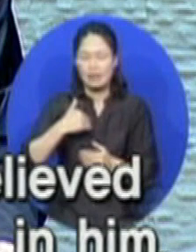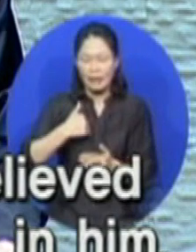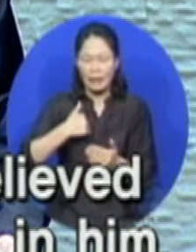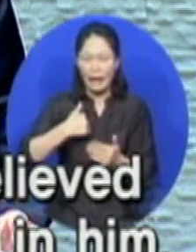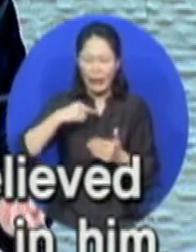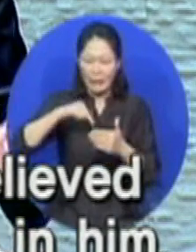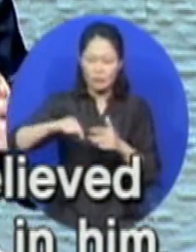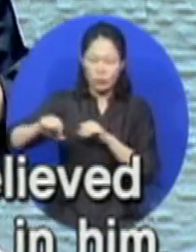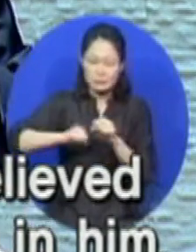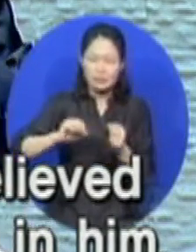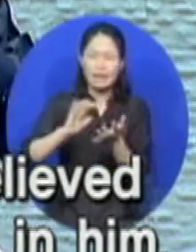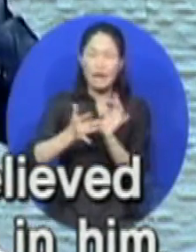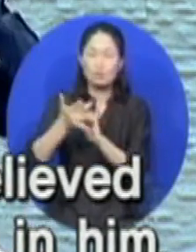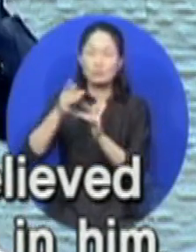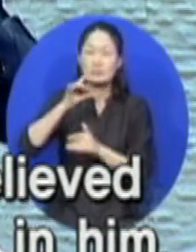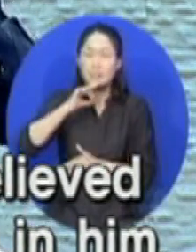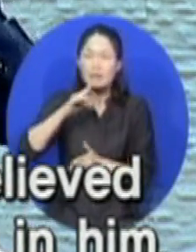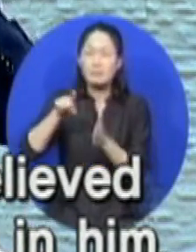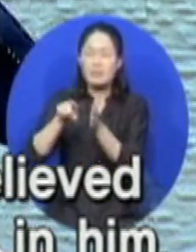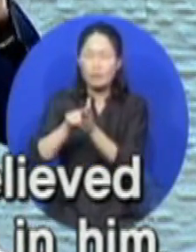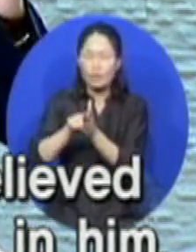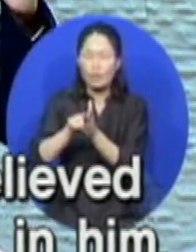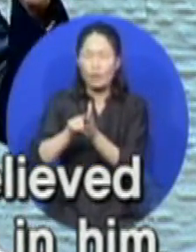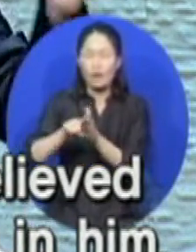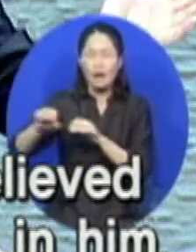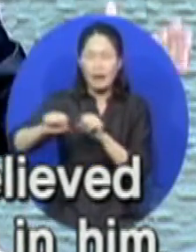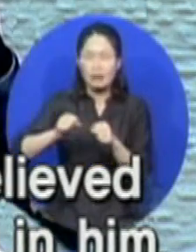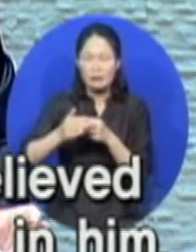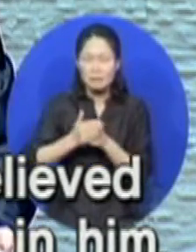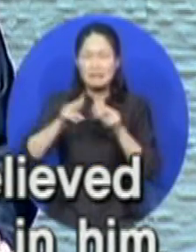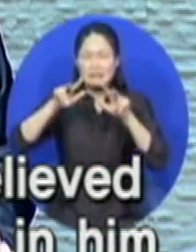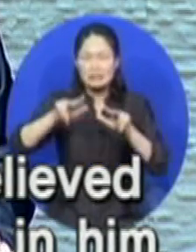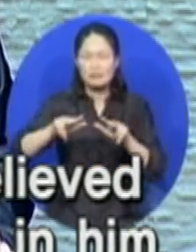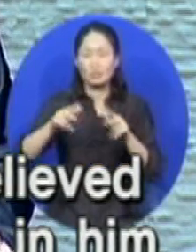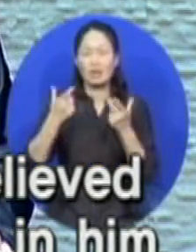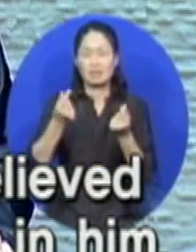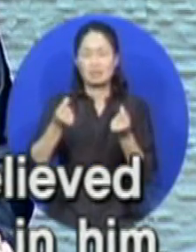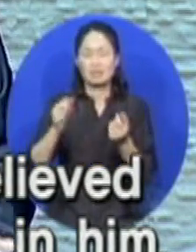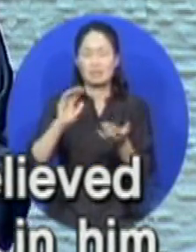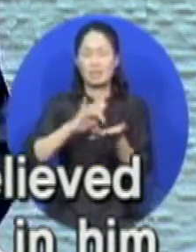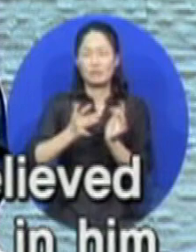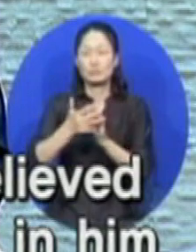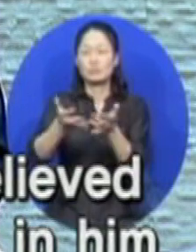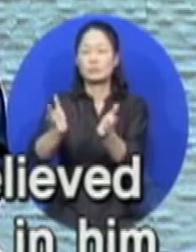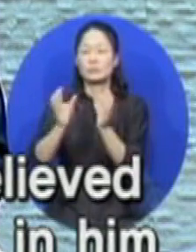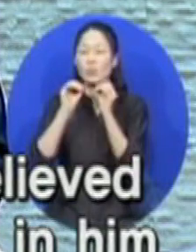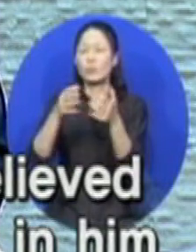나가니까 지금의 예수 전달 아니 될 거에요